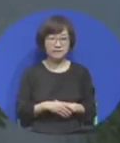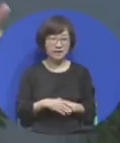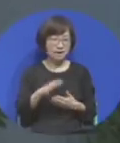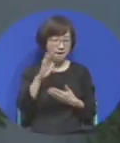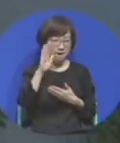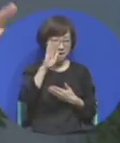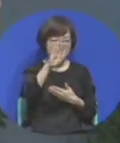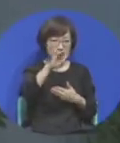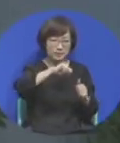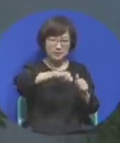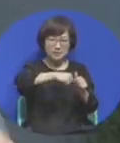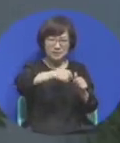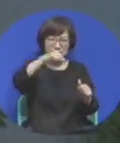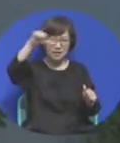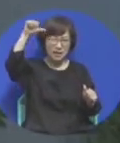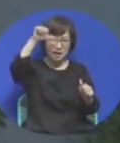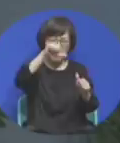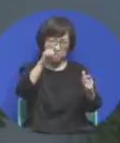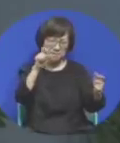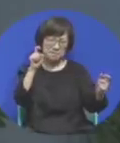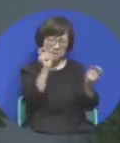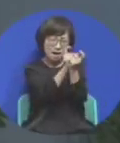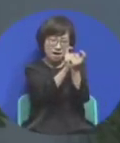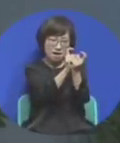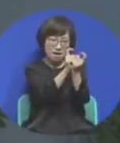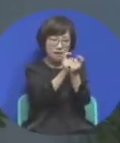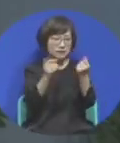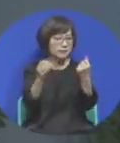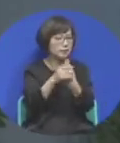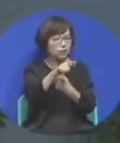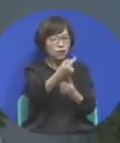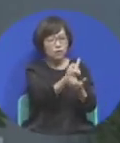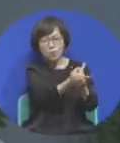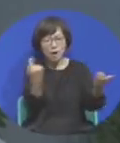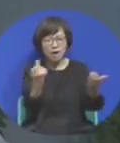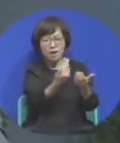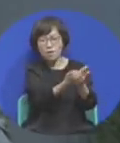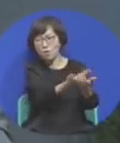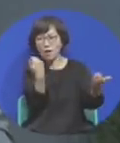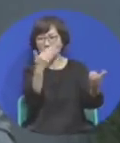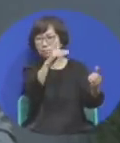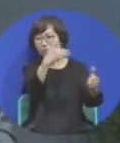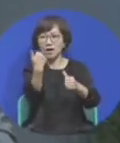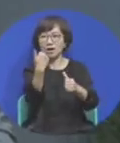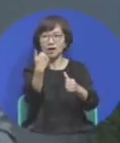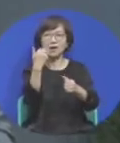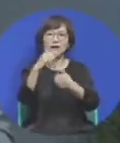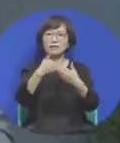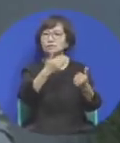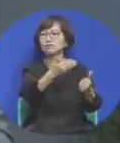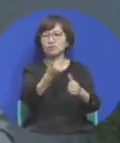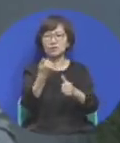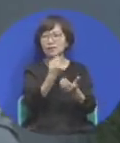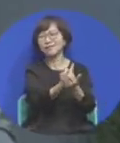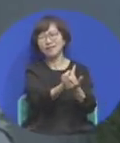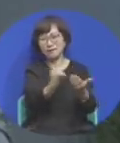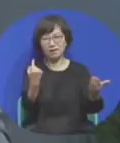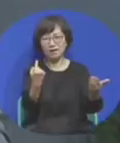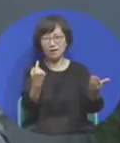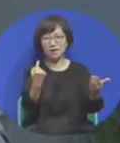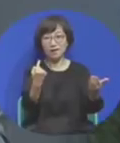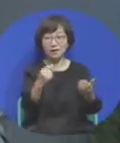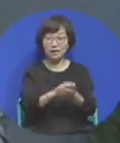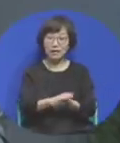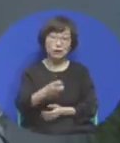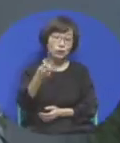올 것이니까 나오라는 거예요. He's saying because the age of disasters will plow into you, you must leave this land. 또 이유